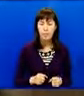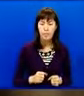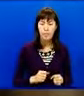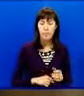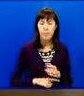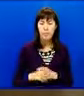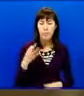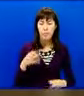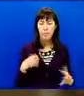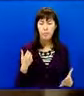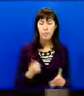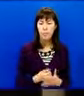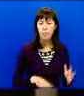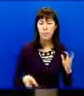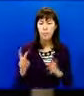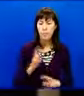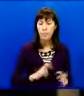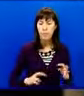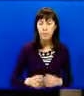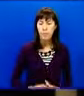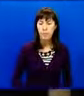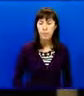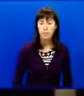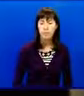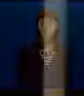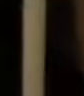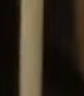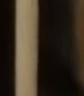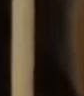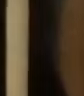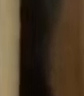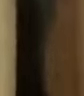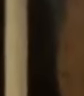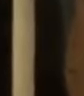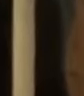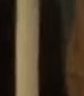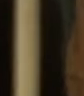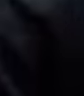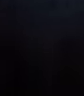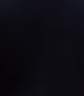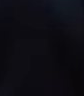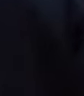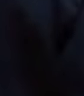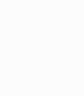Начато досудебное расследование. Баглам Байзахов, Бахт Байларов, Оңтүстік Ақпарат.